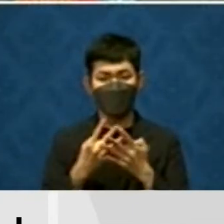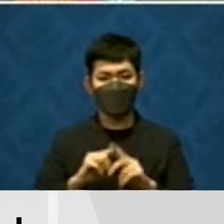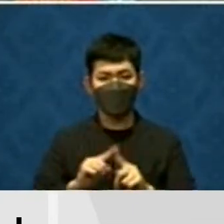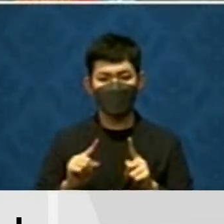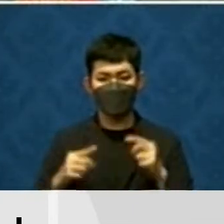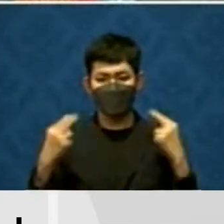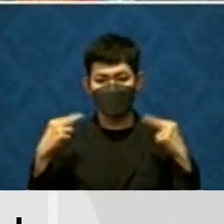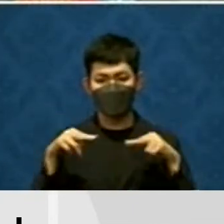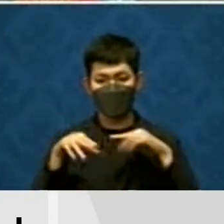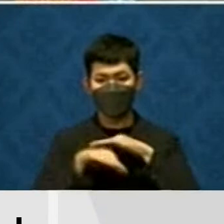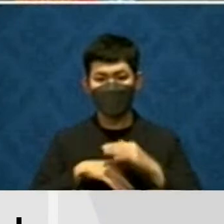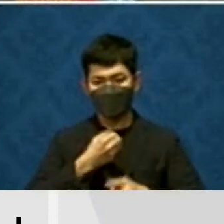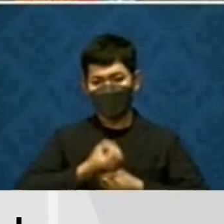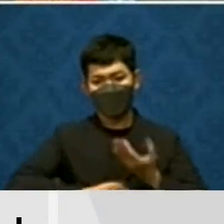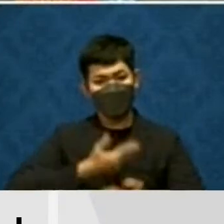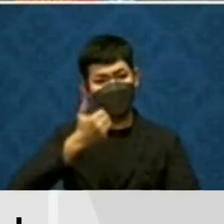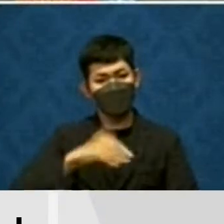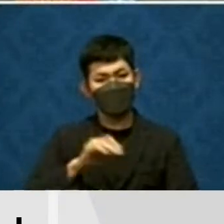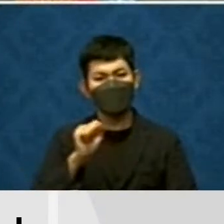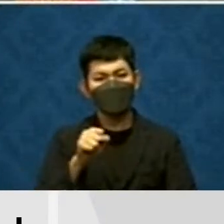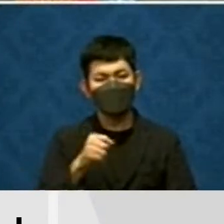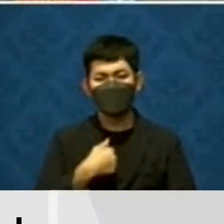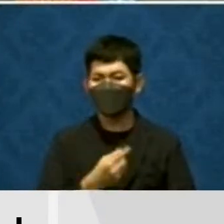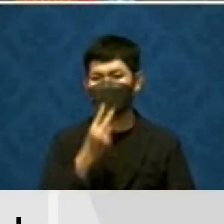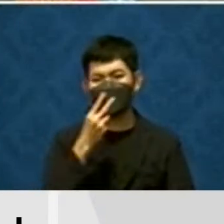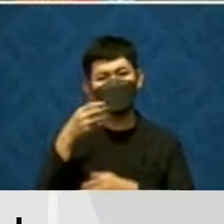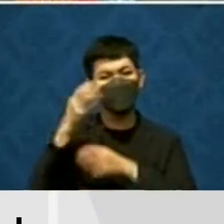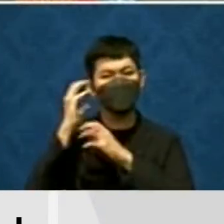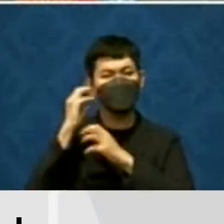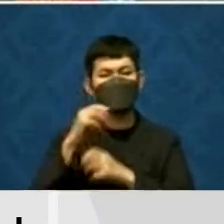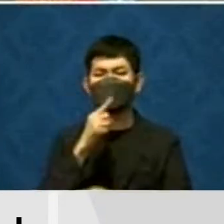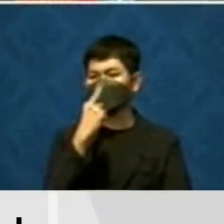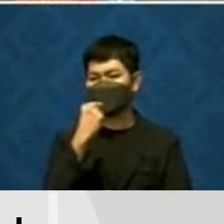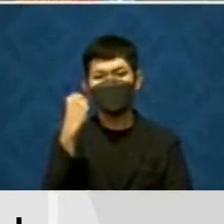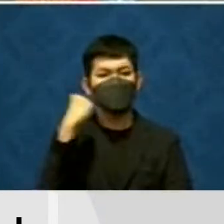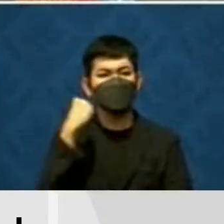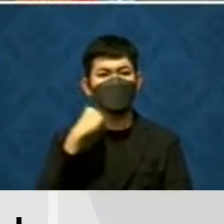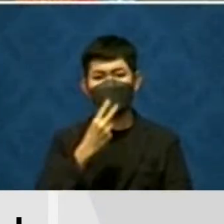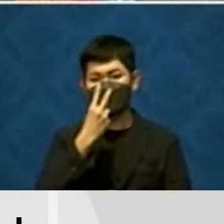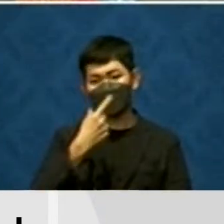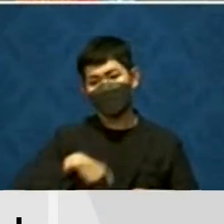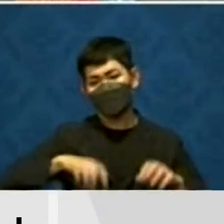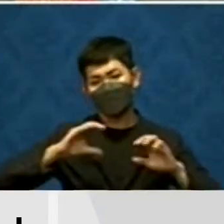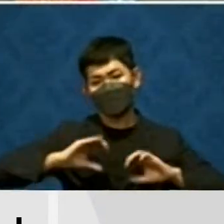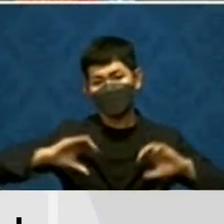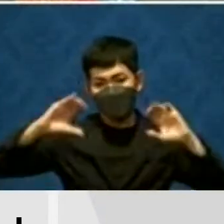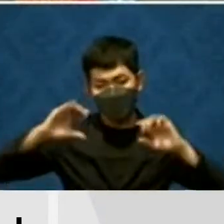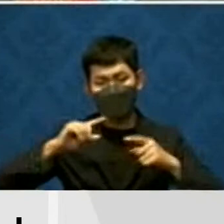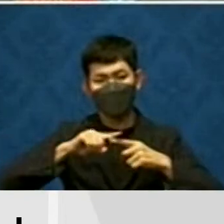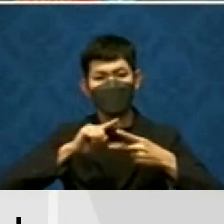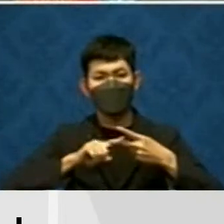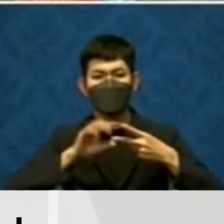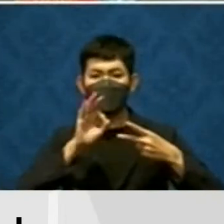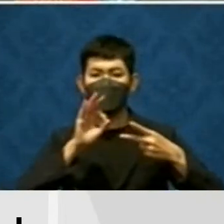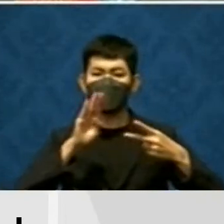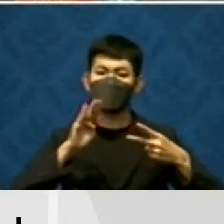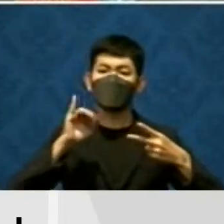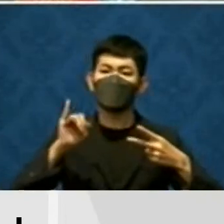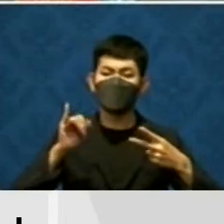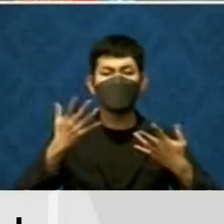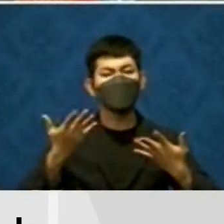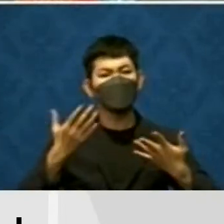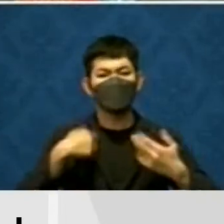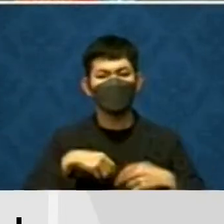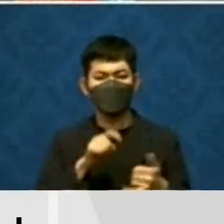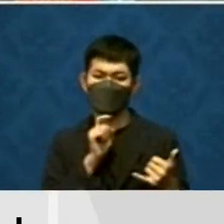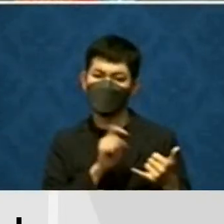ลุงทั้งหลายตนเข้าใจว่านายนิโรธอาจจะลืมนายนิโรธคือสสพลังประชารัฐนะฮะอาจจะลืมกินย